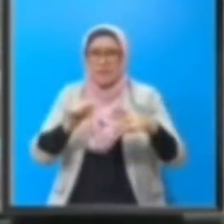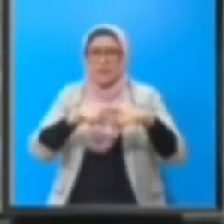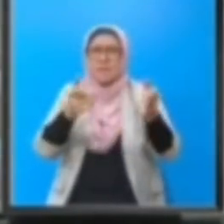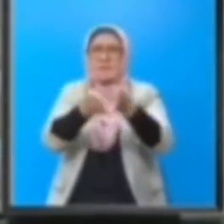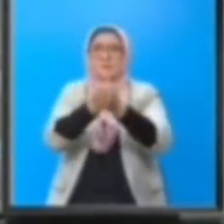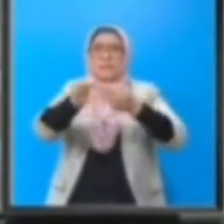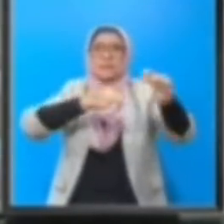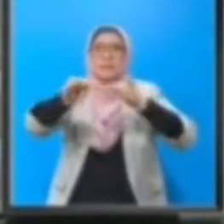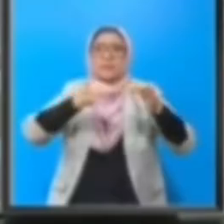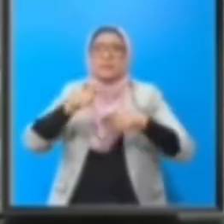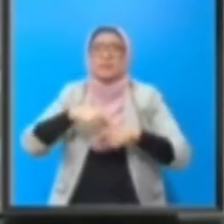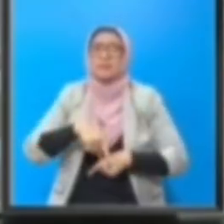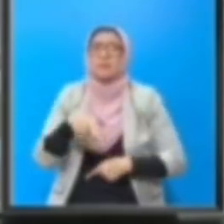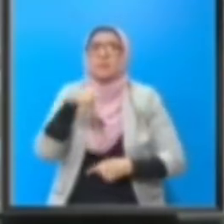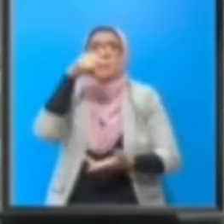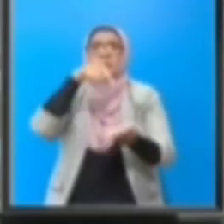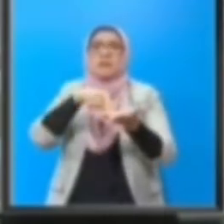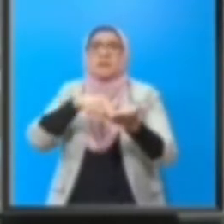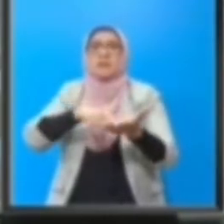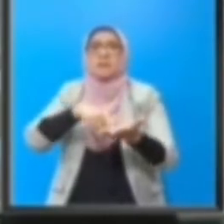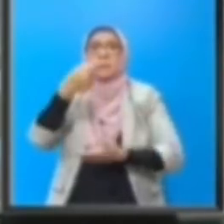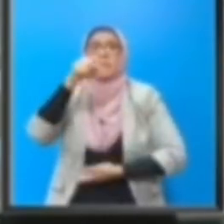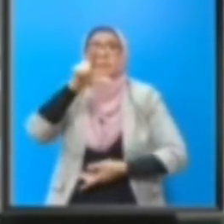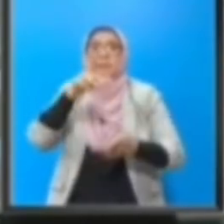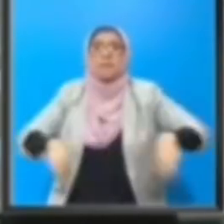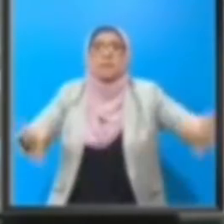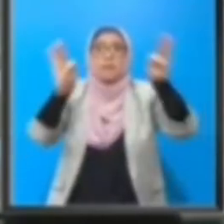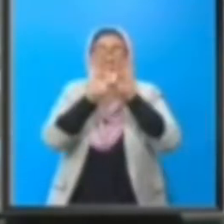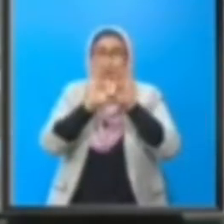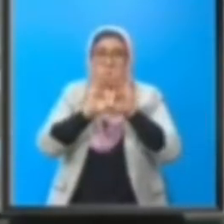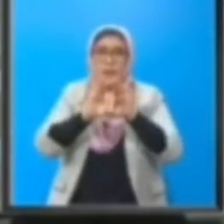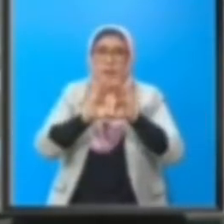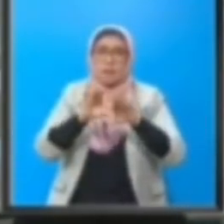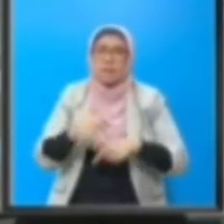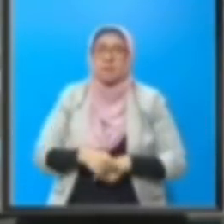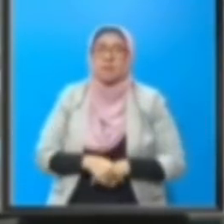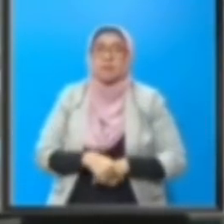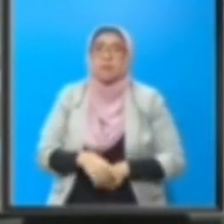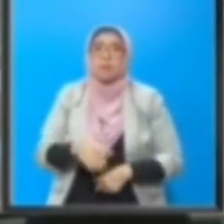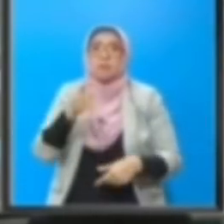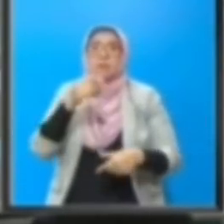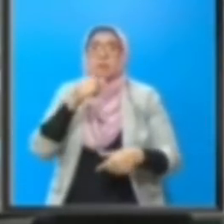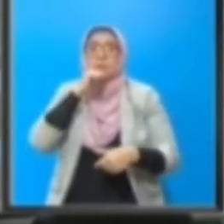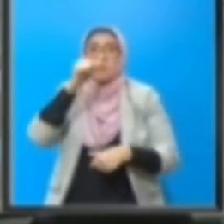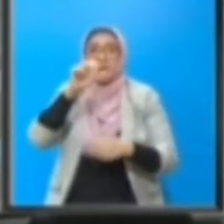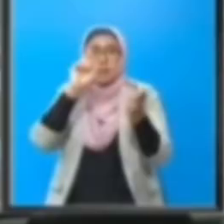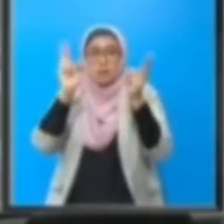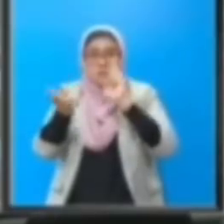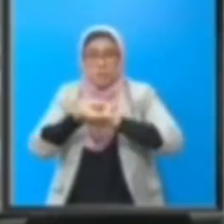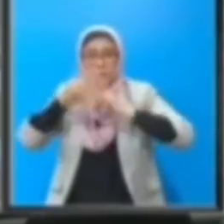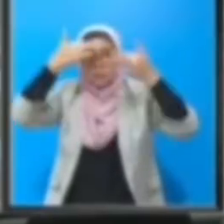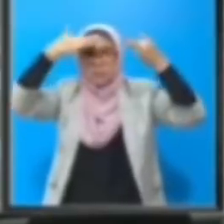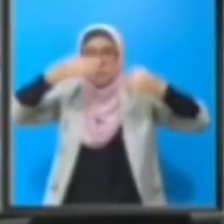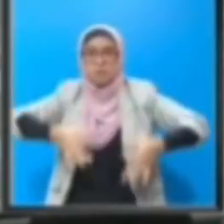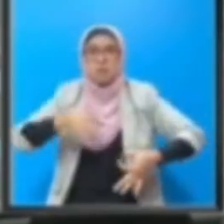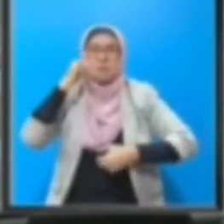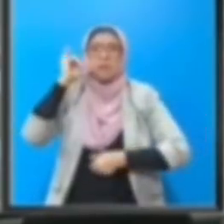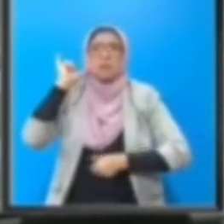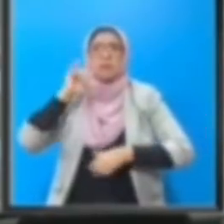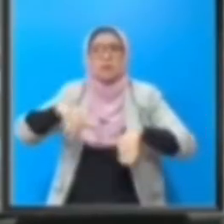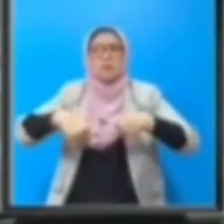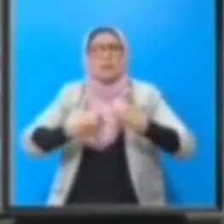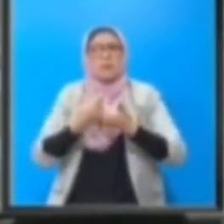Penjelasan, minta maaf. Ini perkara yang sangat penting. Walaupun ia tidak mengubah keputusan semalam, tetapi bagaimana kita